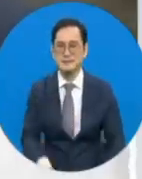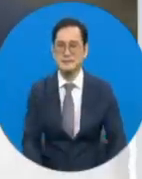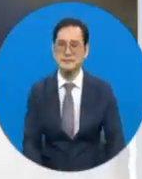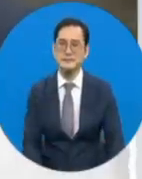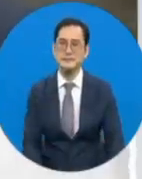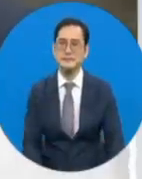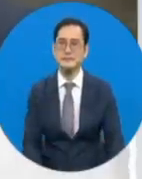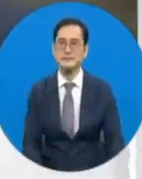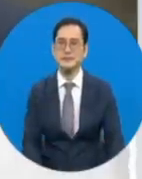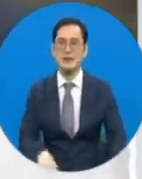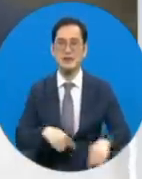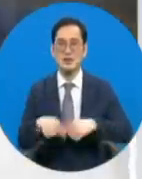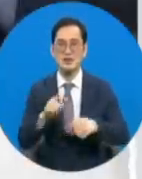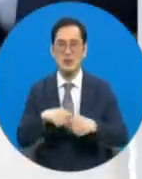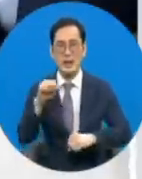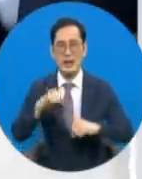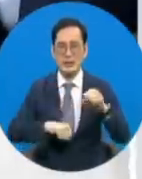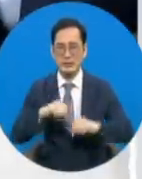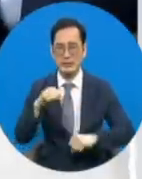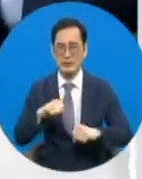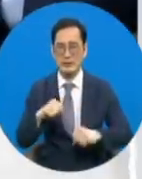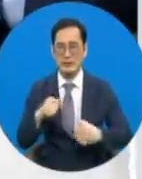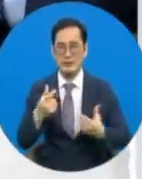사장이 정치 행위를 하는 것이 아닌가 싶습니다.